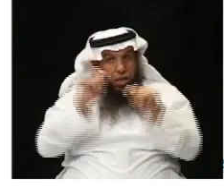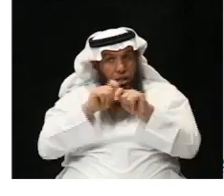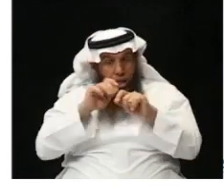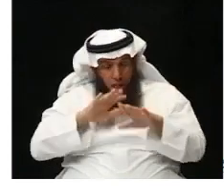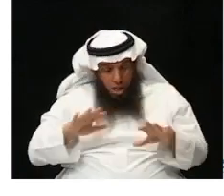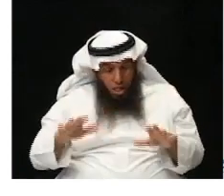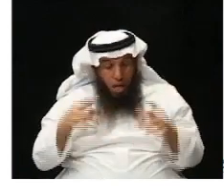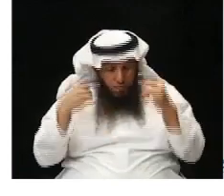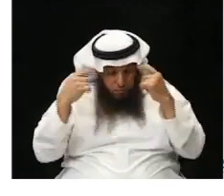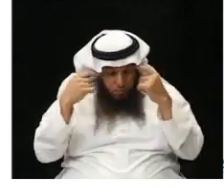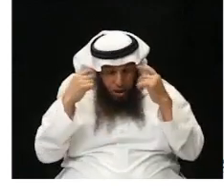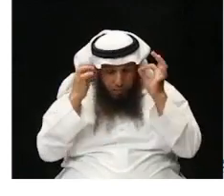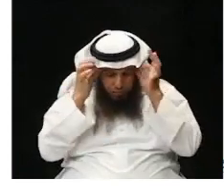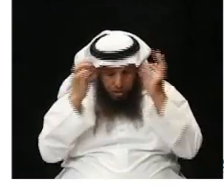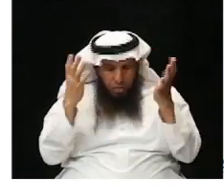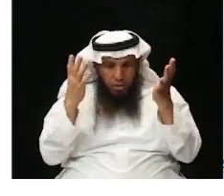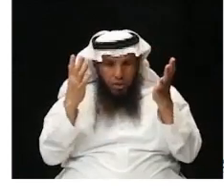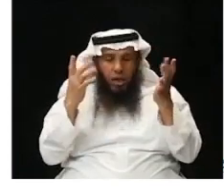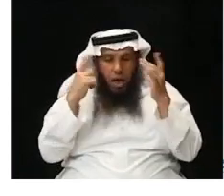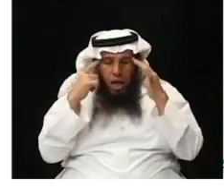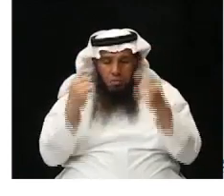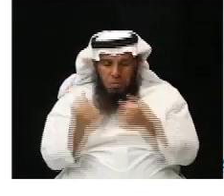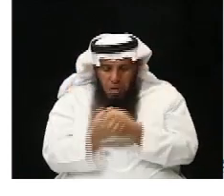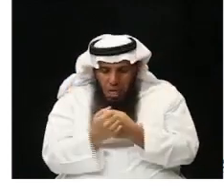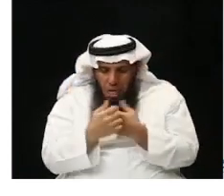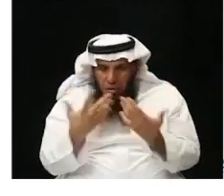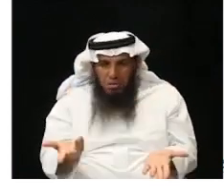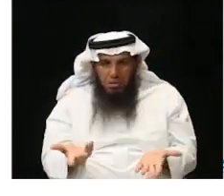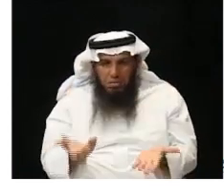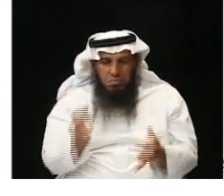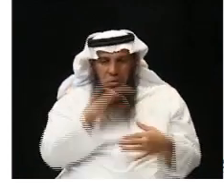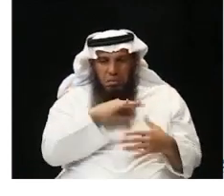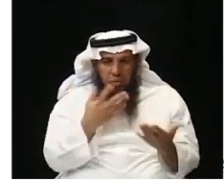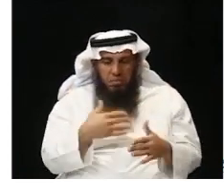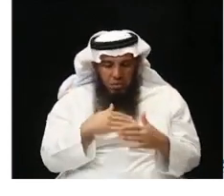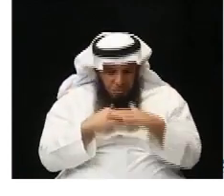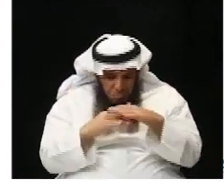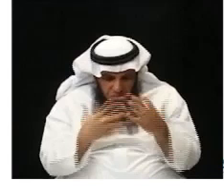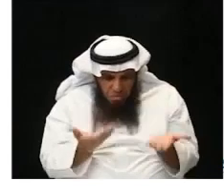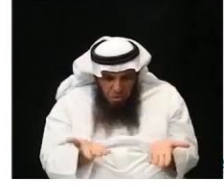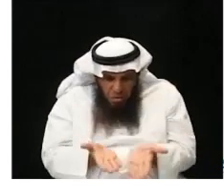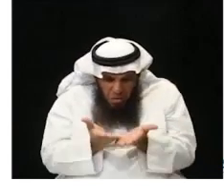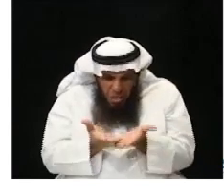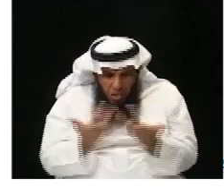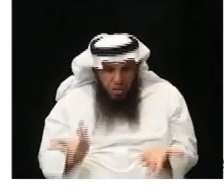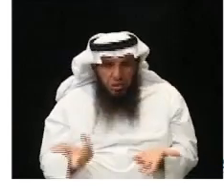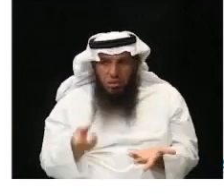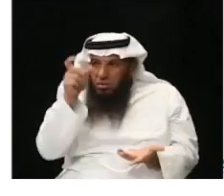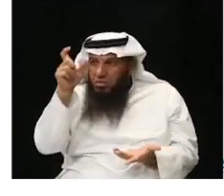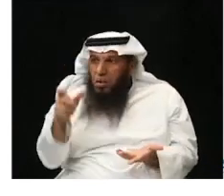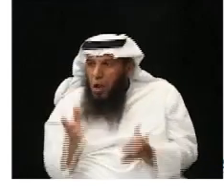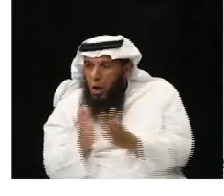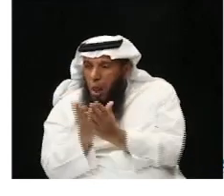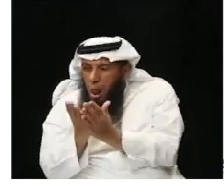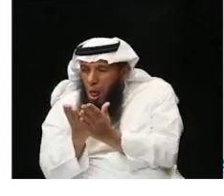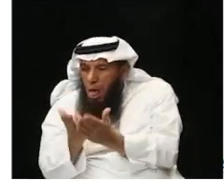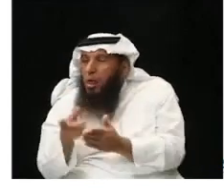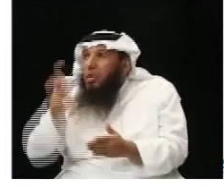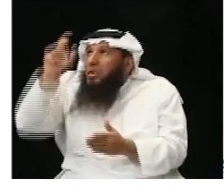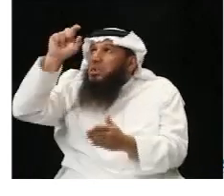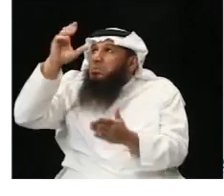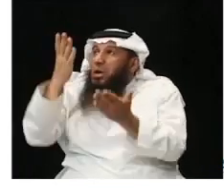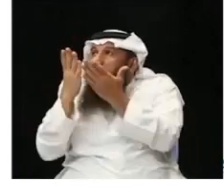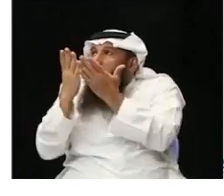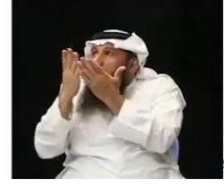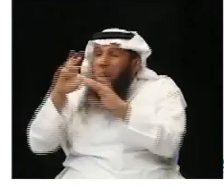والأرض، يتفكرون في هذا الخالق العظيم الذي فطر هذا الكون كاملا. فطر معناها ابتدأ أو